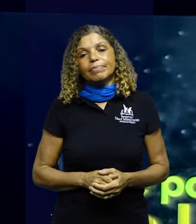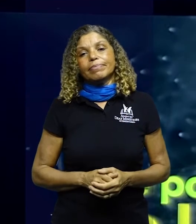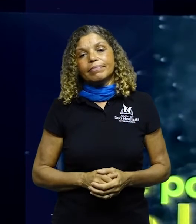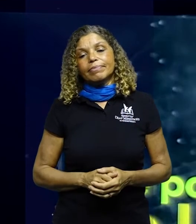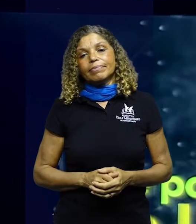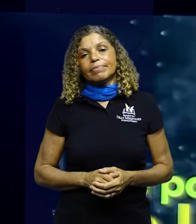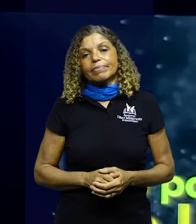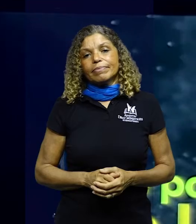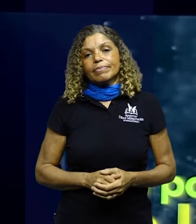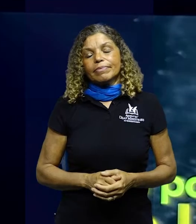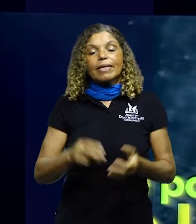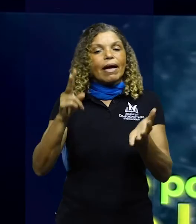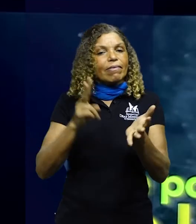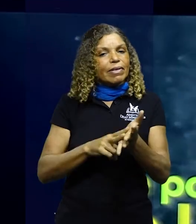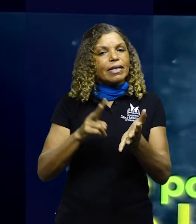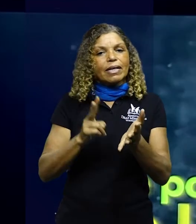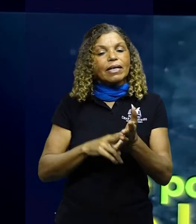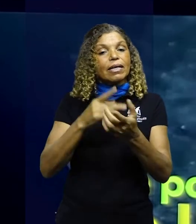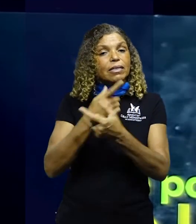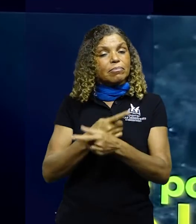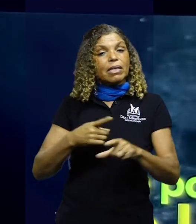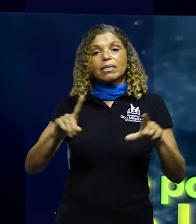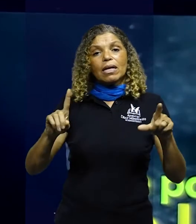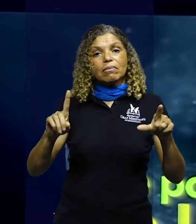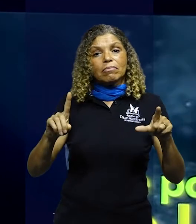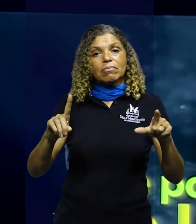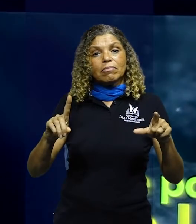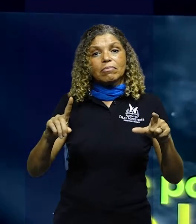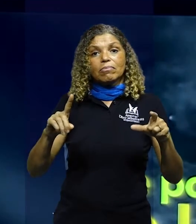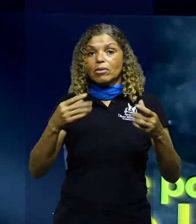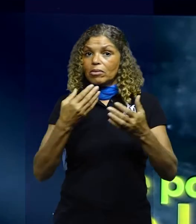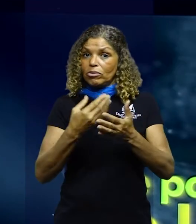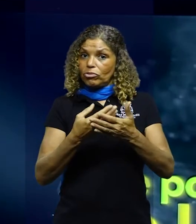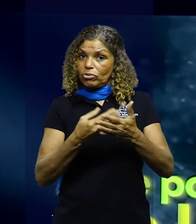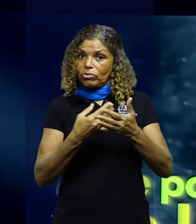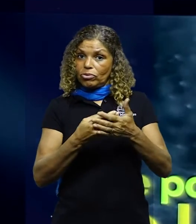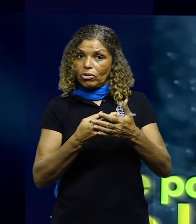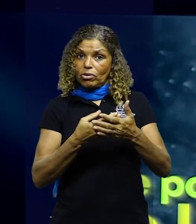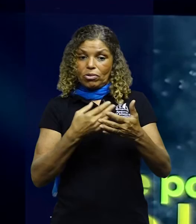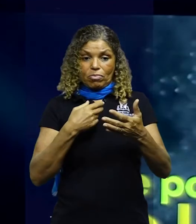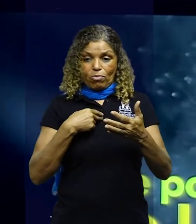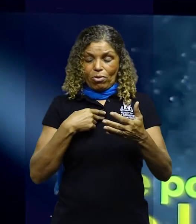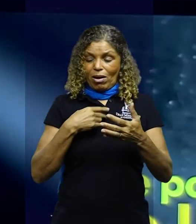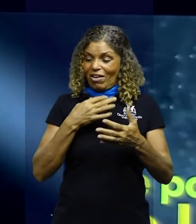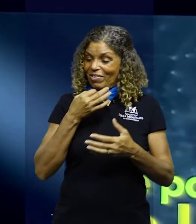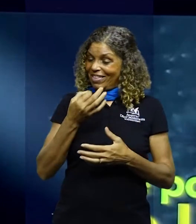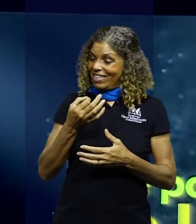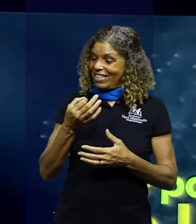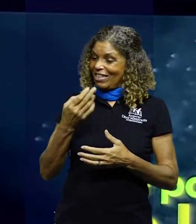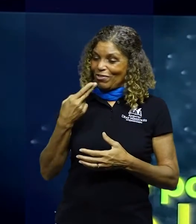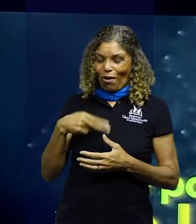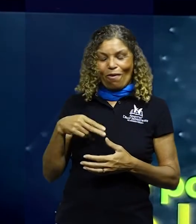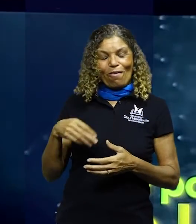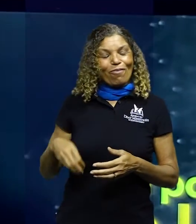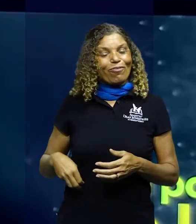chers amis, la vraie liberté, c'est cette capacité qui est en Christ, qui appartient à Christ, de dire